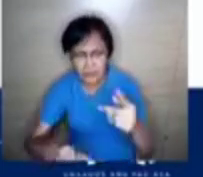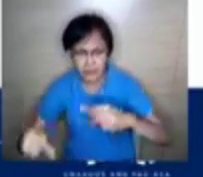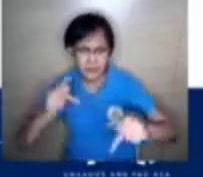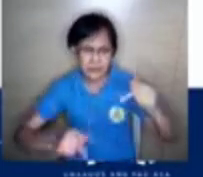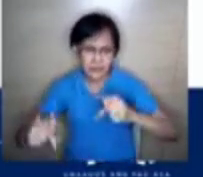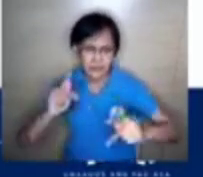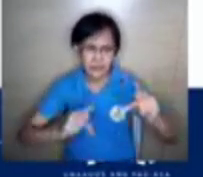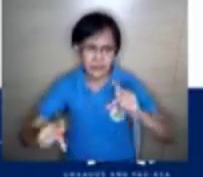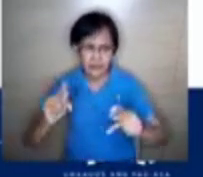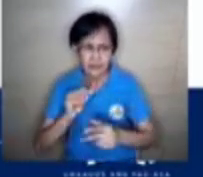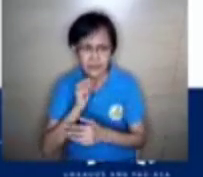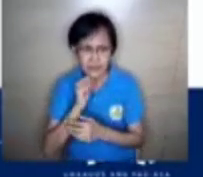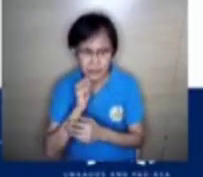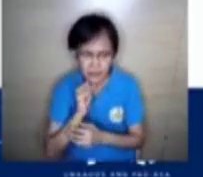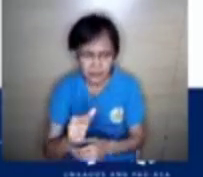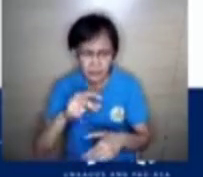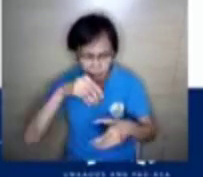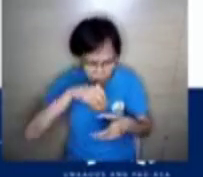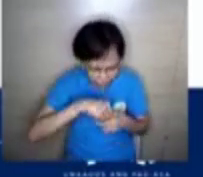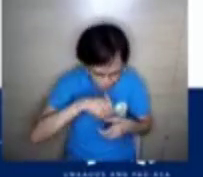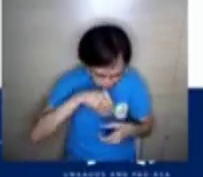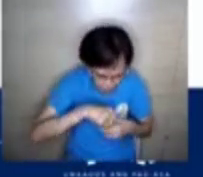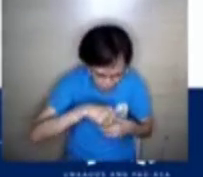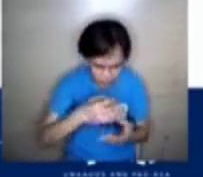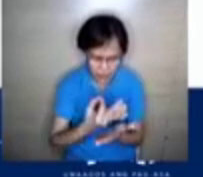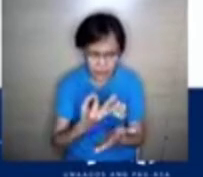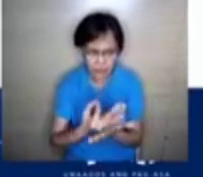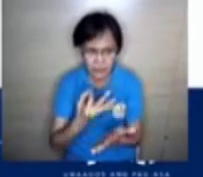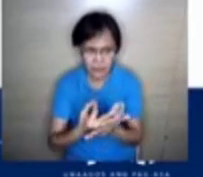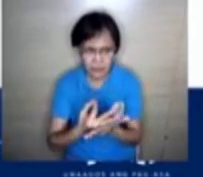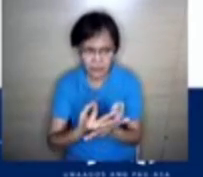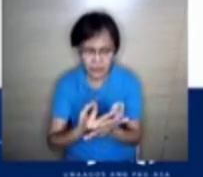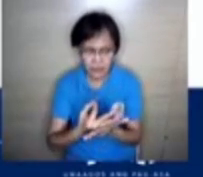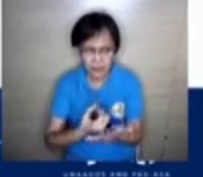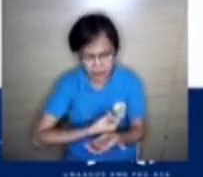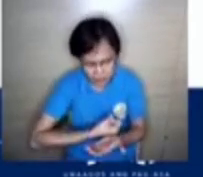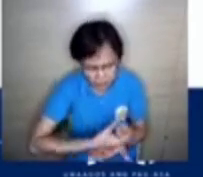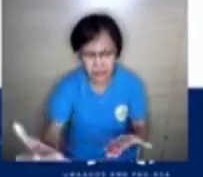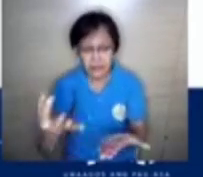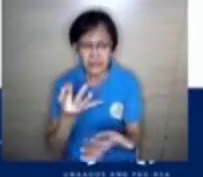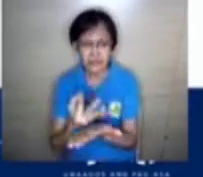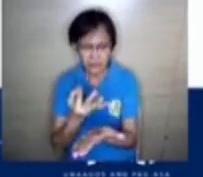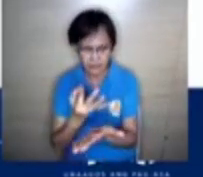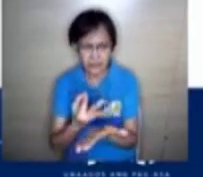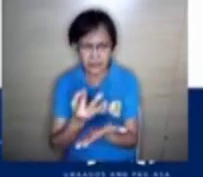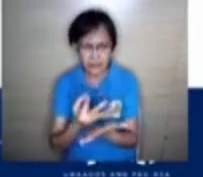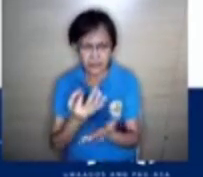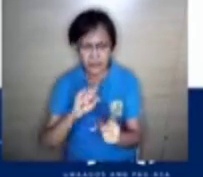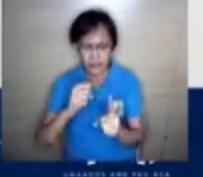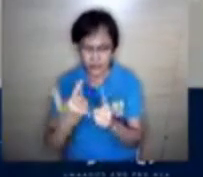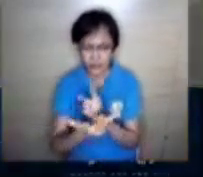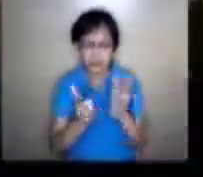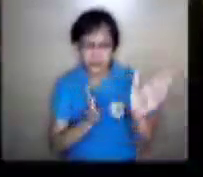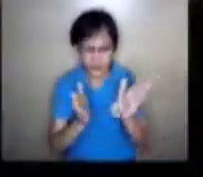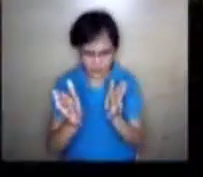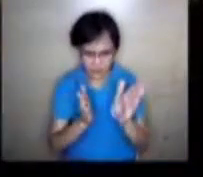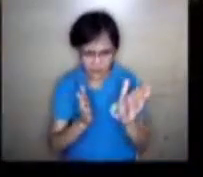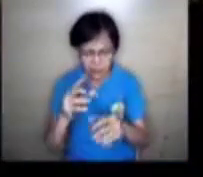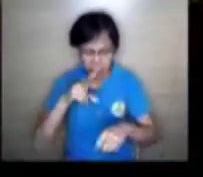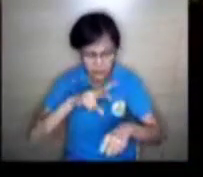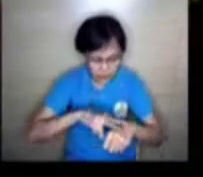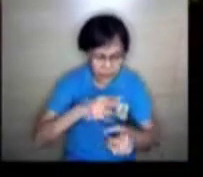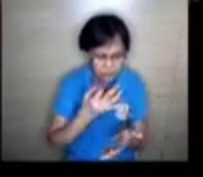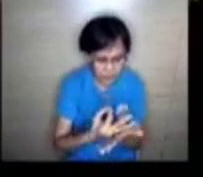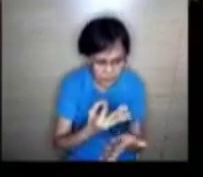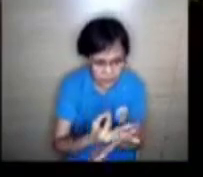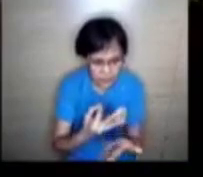Hindi tayo dapat nag-iimbak ng pera sa gobyerno. Dapat ginagastos din natin kung may savings tayo. At yan po yung gusto natin gawin. Napataas